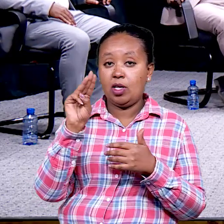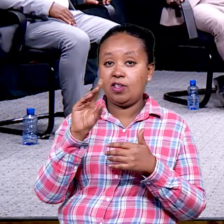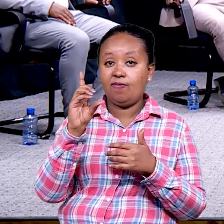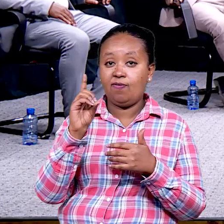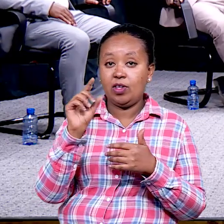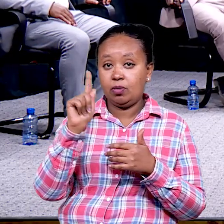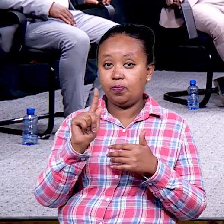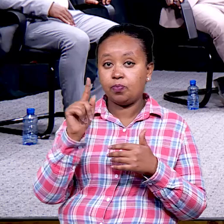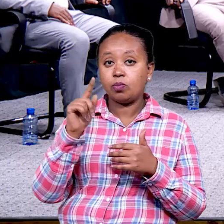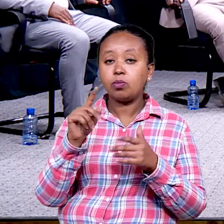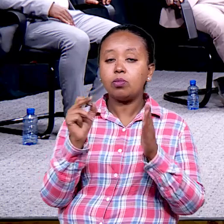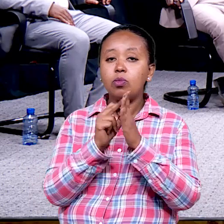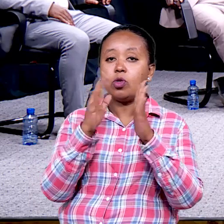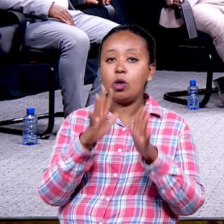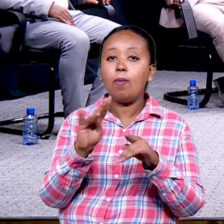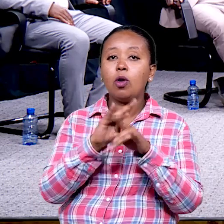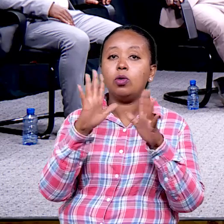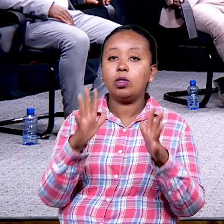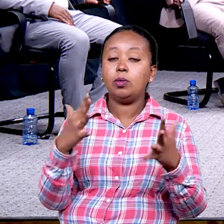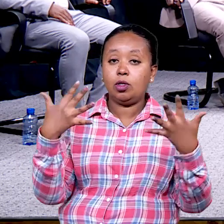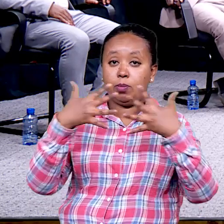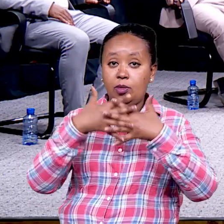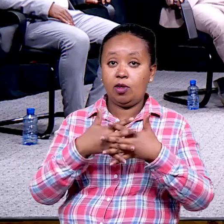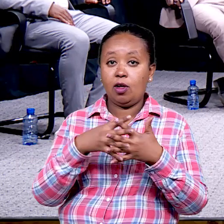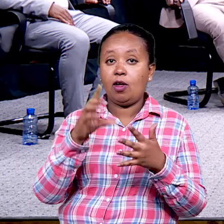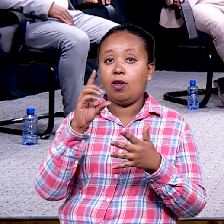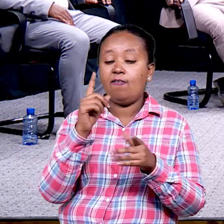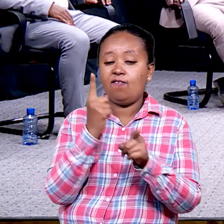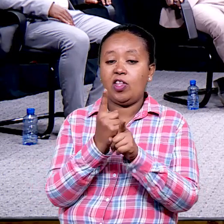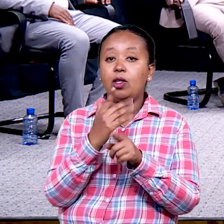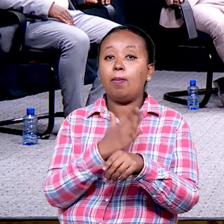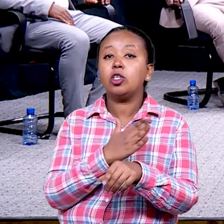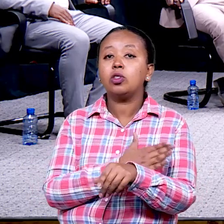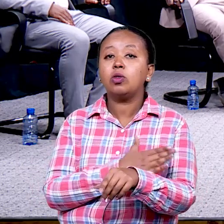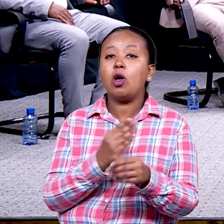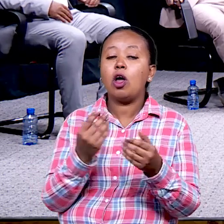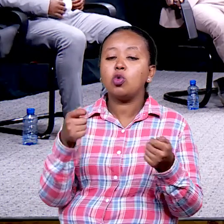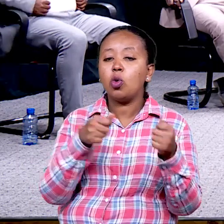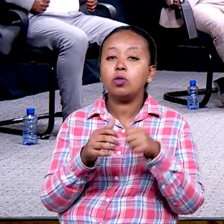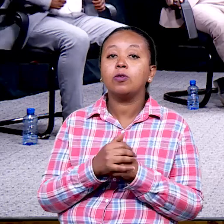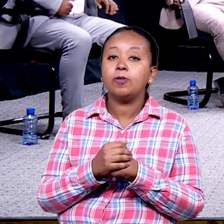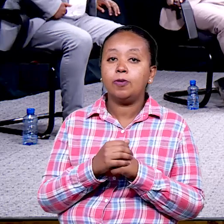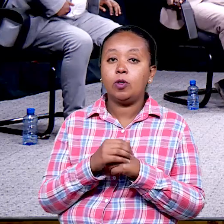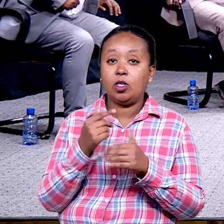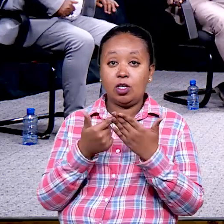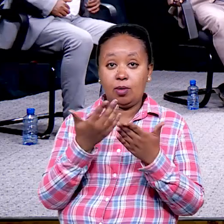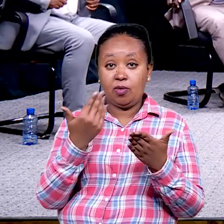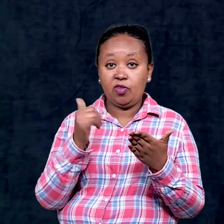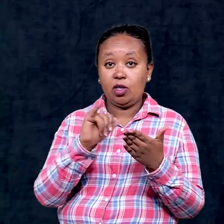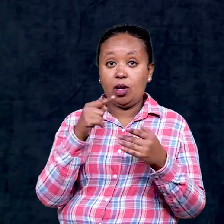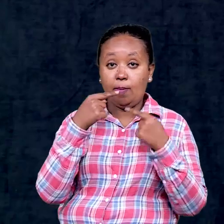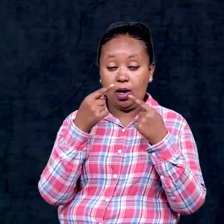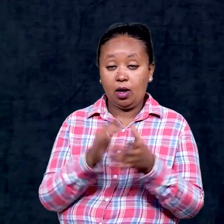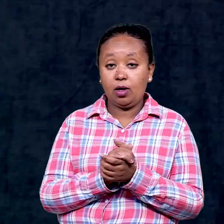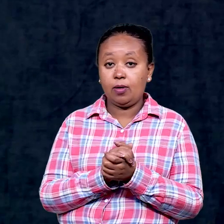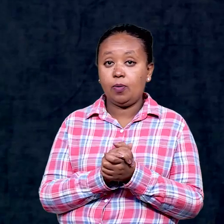በህግ ባለሙያዎች ዘንድ በጥምረት ለፍትህ ማሻሻያ አስተዋጽኦቸው ከዛ በፊት አሁን